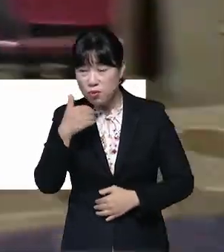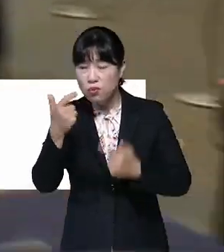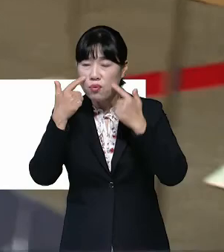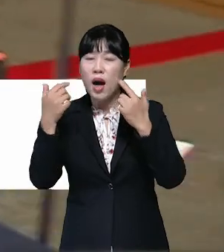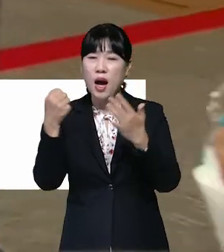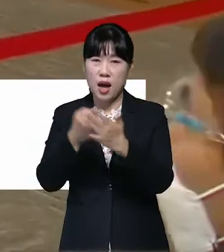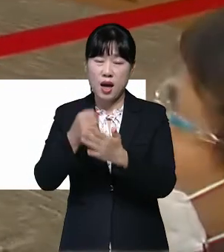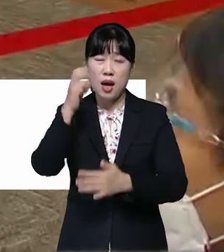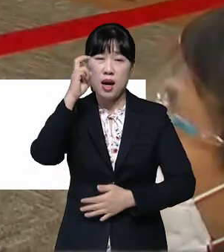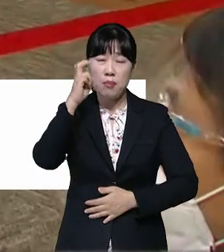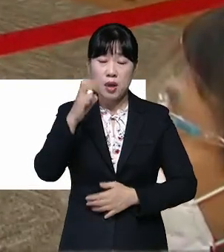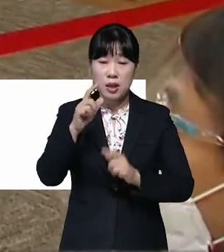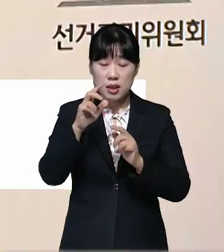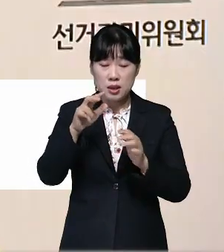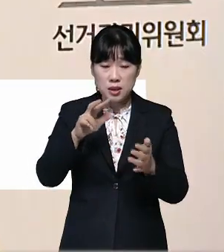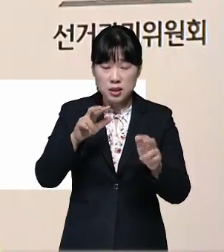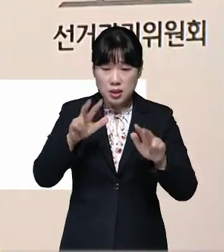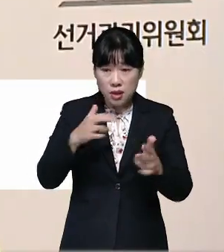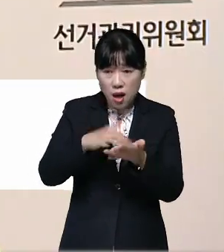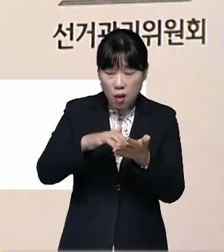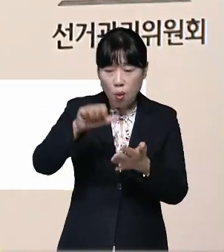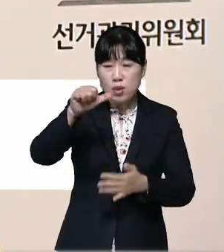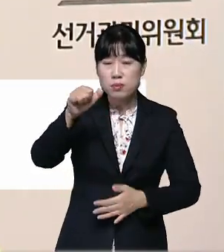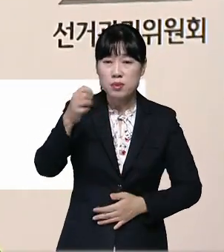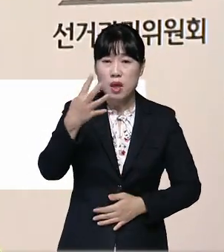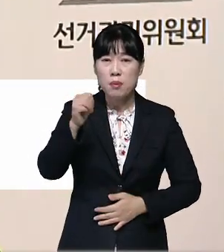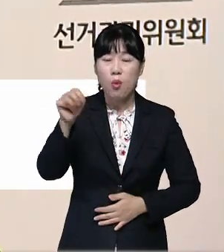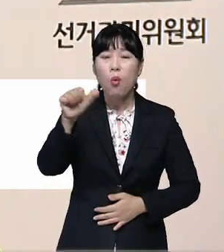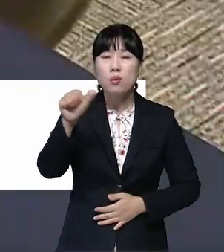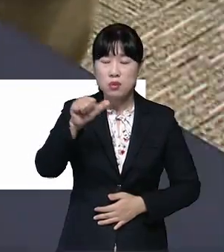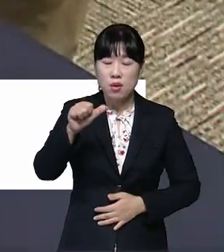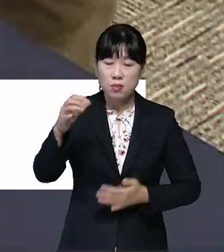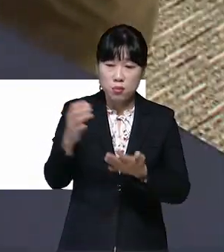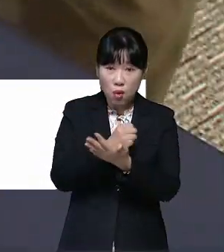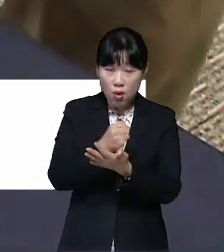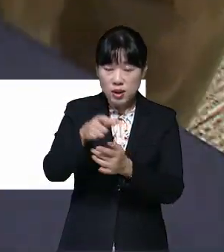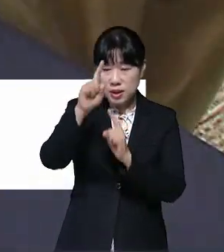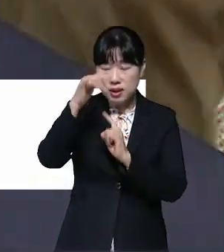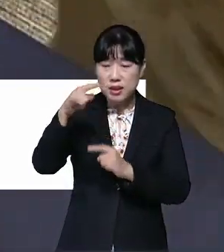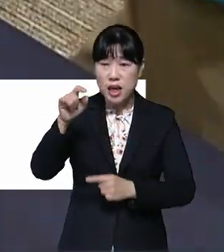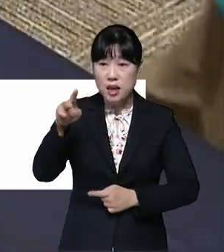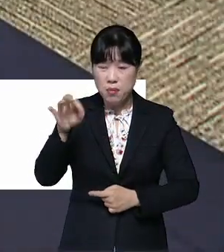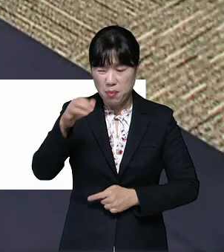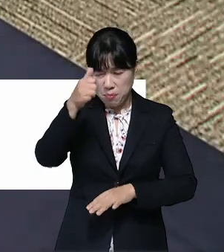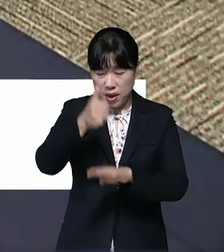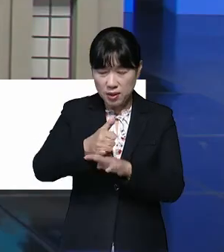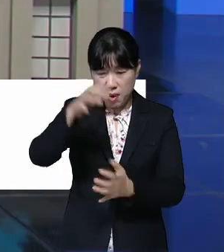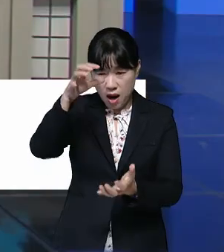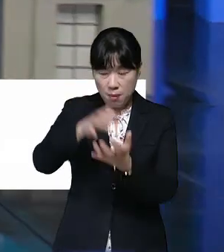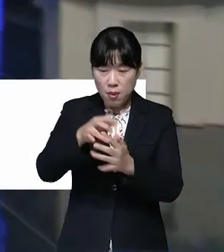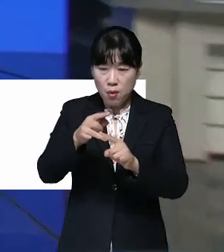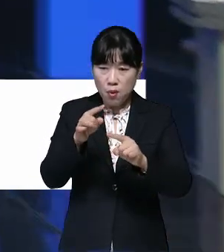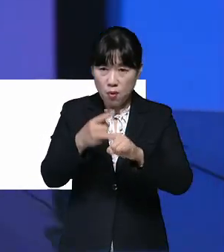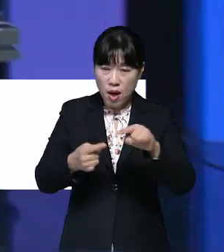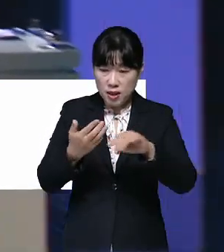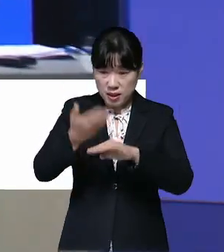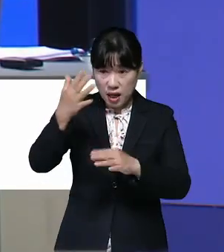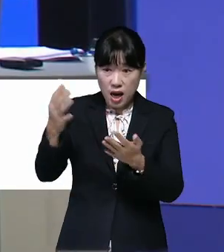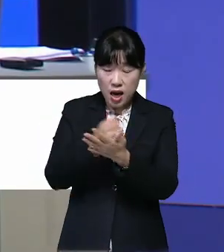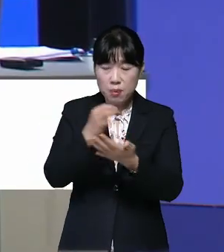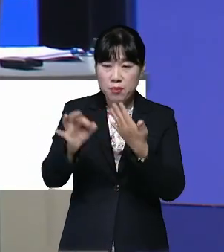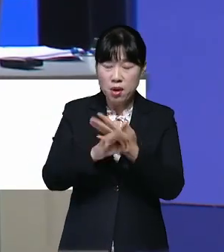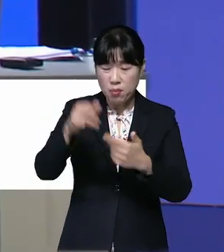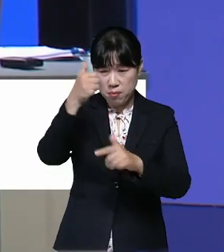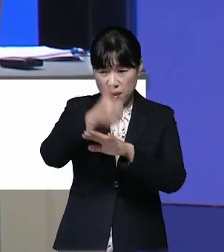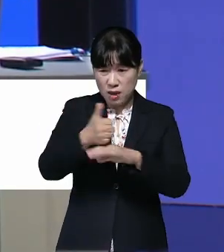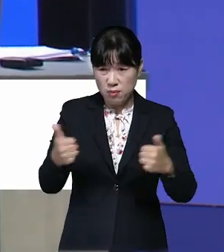예정입니다. 현재 54만 5천여 표를 획득하고 있는 이재명 경기지사가 최종적으로 누적 과반 득표를 하게 되면 결선